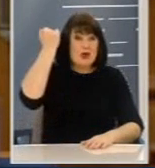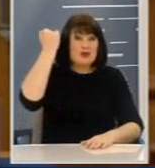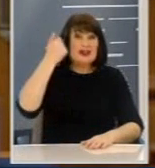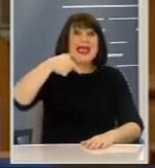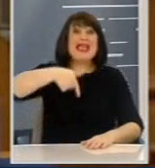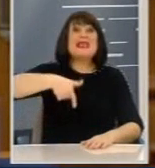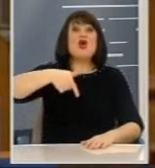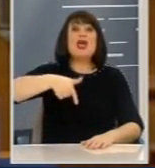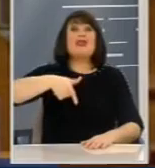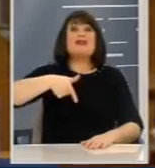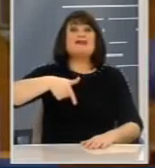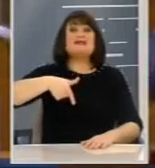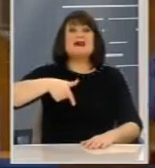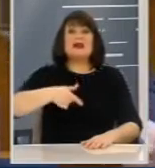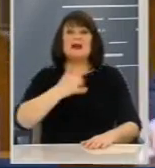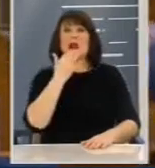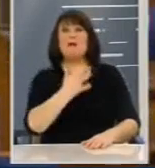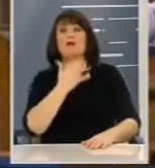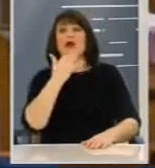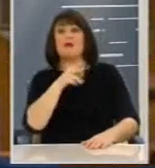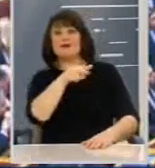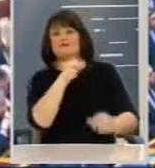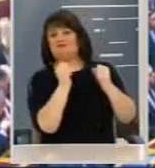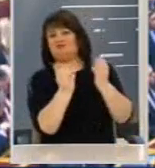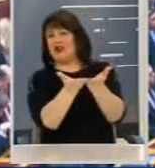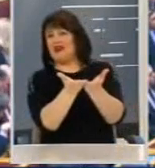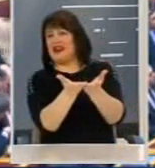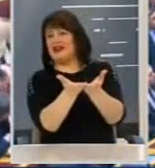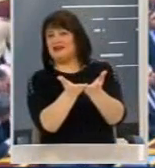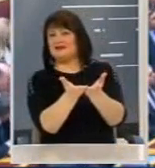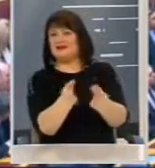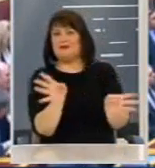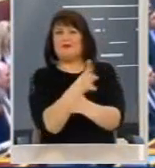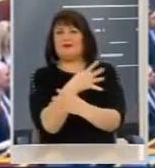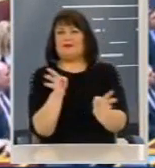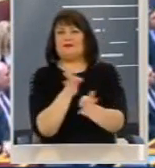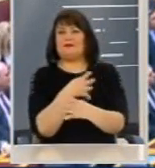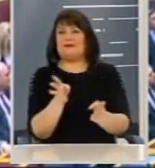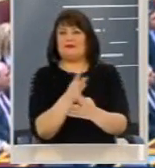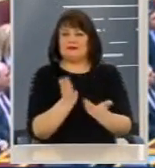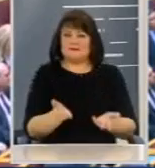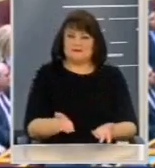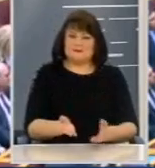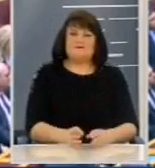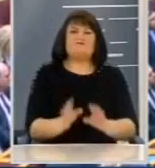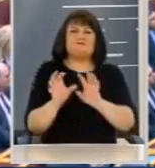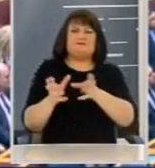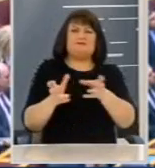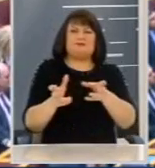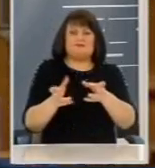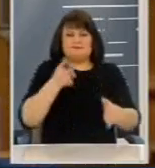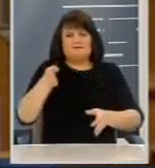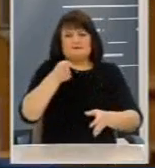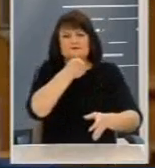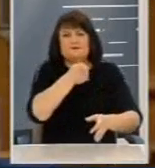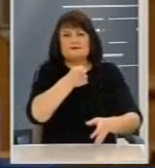κύριος Γεωργιάδης. Εδώ είναι. Να είναι καλά ο άνθρωπος. Την εκλαϊκεύει. Βγαίνει λοιπόν στα τηλεπαράθυρα και λέει αυτό